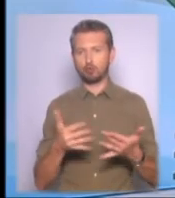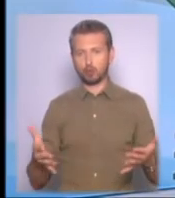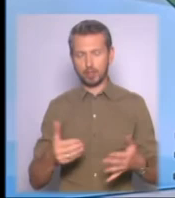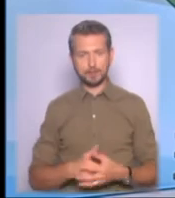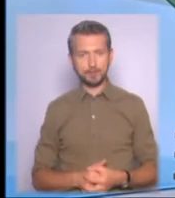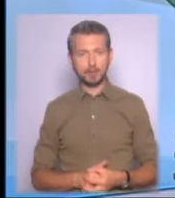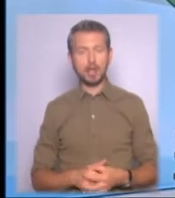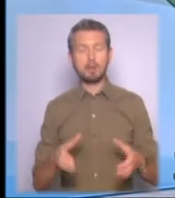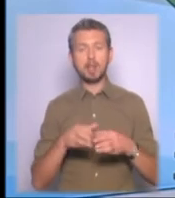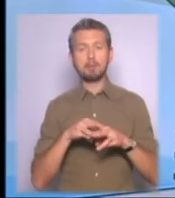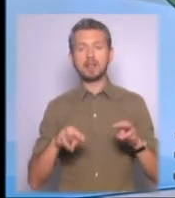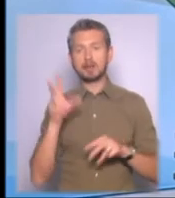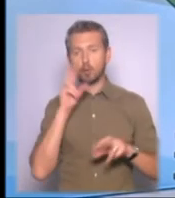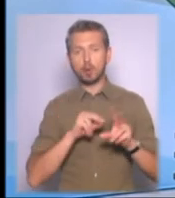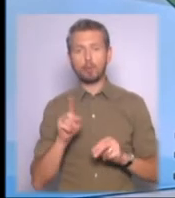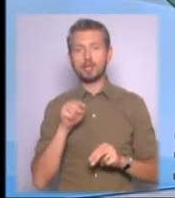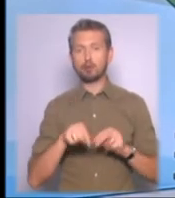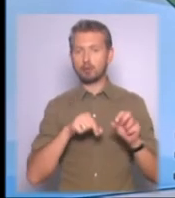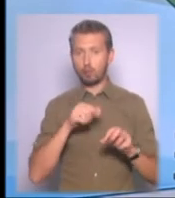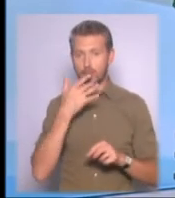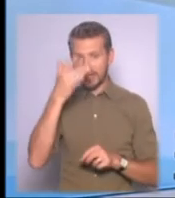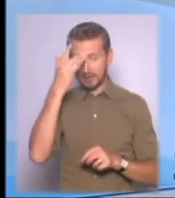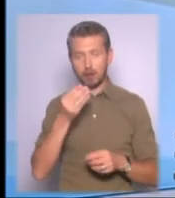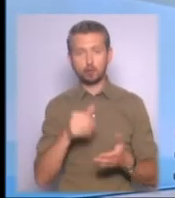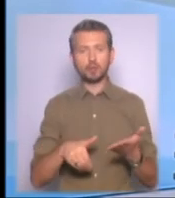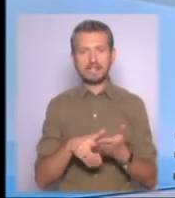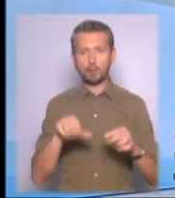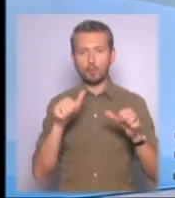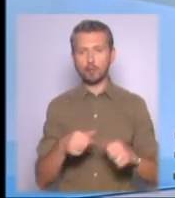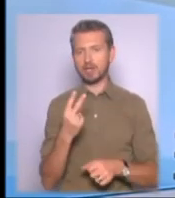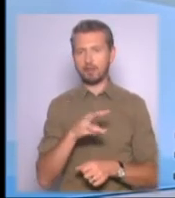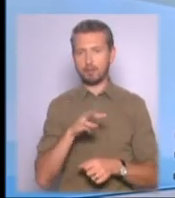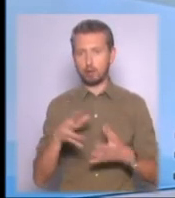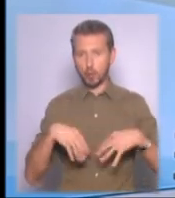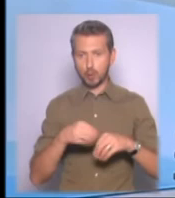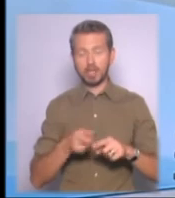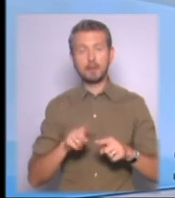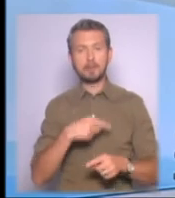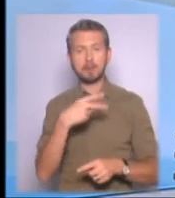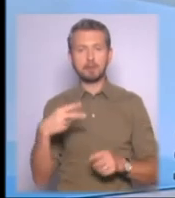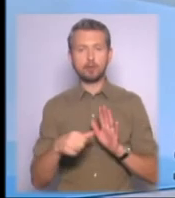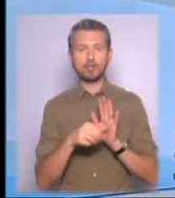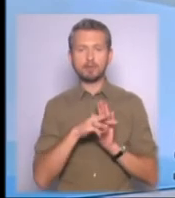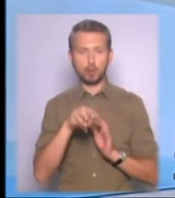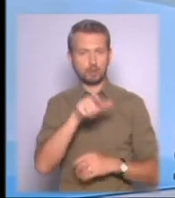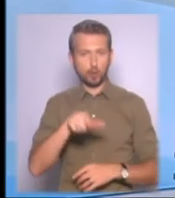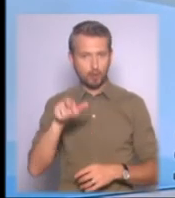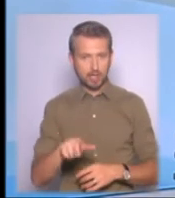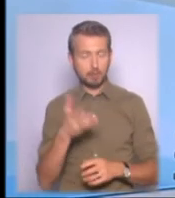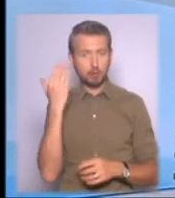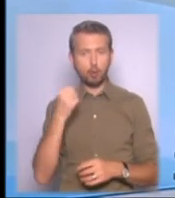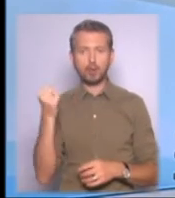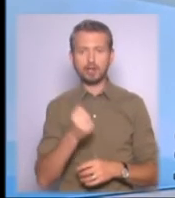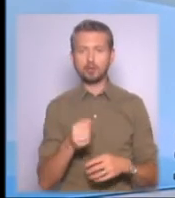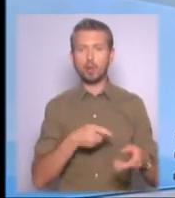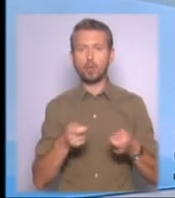Кабінет міністрів розраховує, що цього літа субсидії оформлять 2 мільйони родин, а це приблизно 6 мільйонів громадян. Минулого тижня уряд